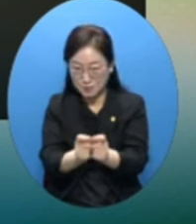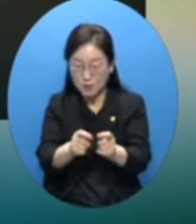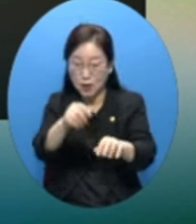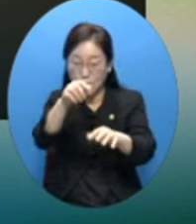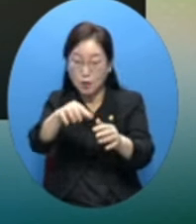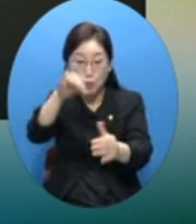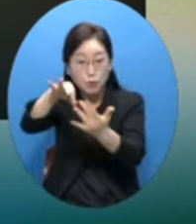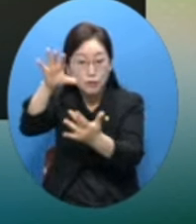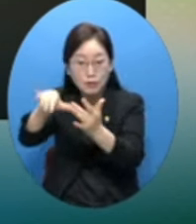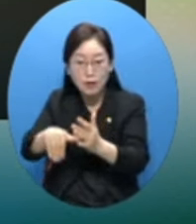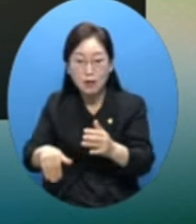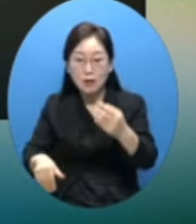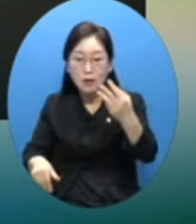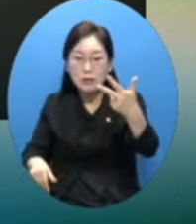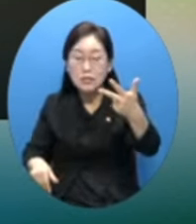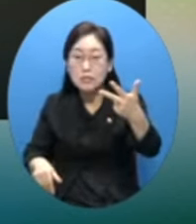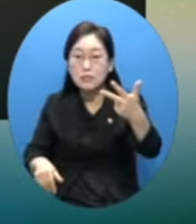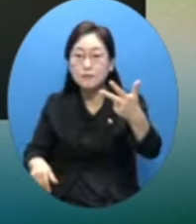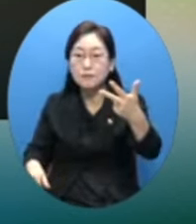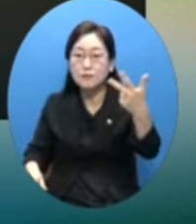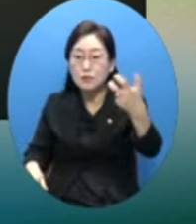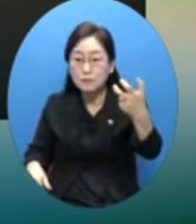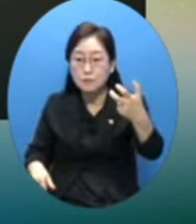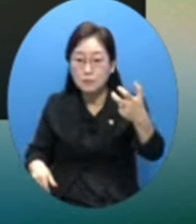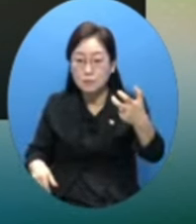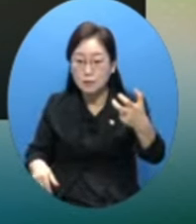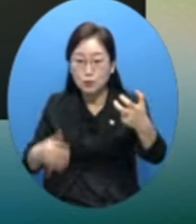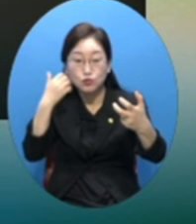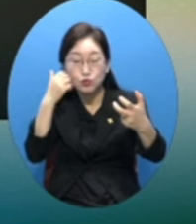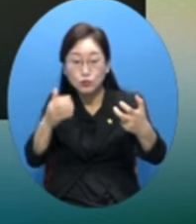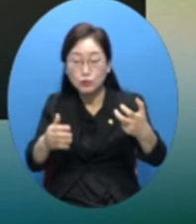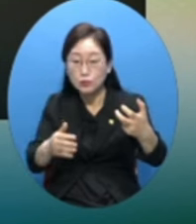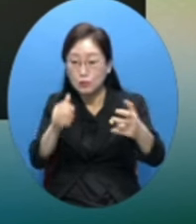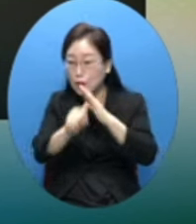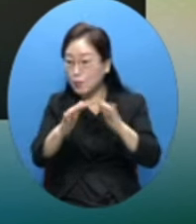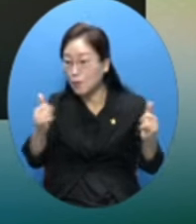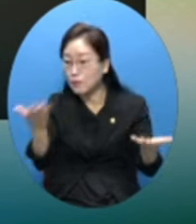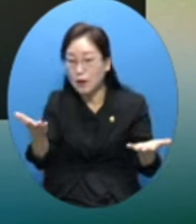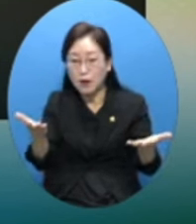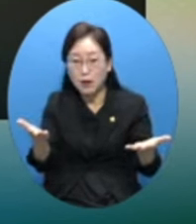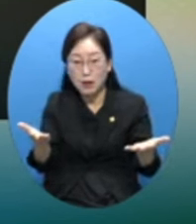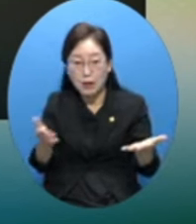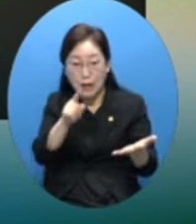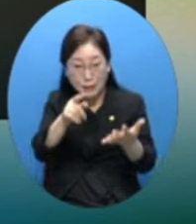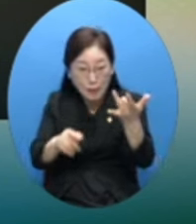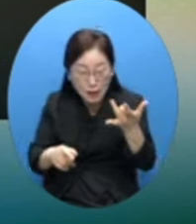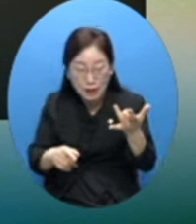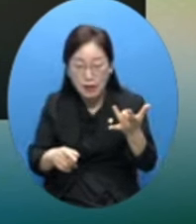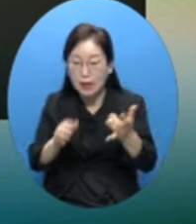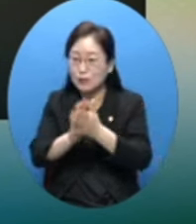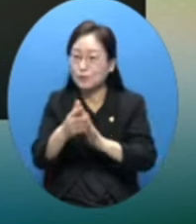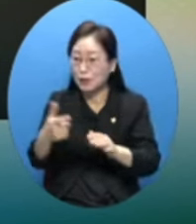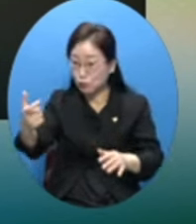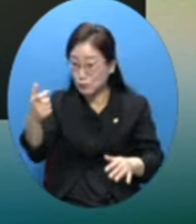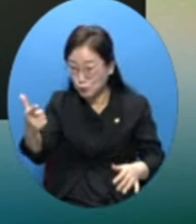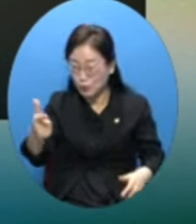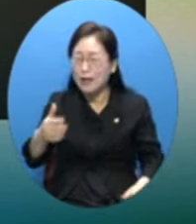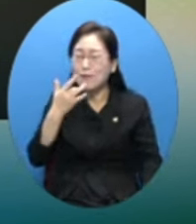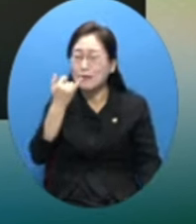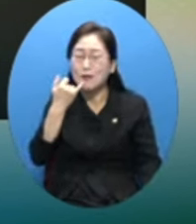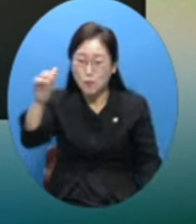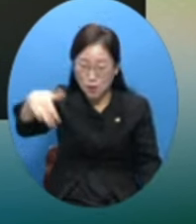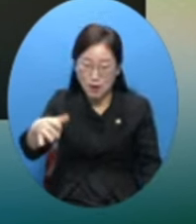73kg의 사람이 없어요. 그러니까 자기는 66kg인데 빈자리에 자기가 대신 들어갑니다. 사실 갑자기 시합